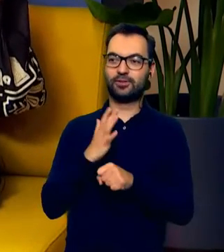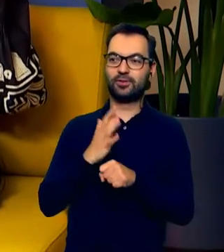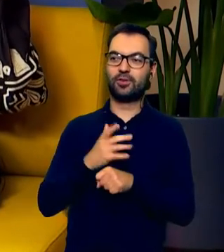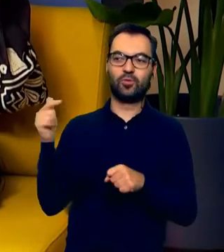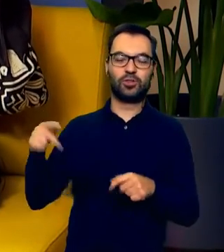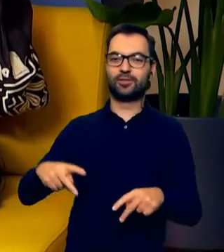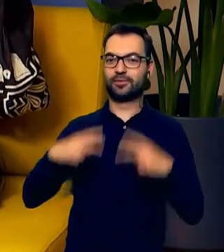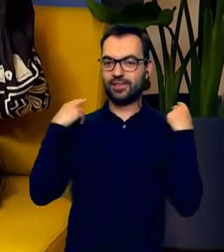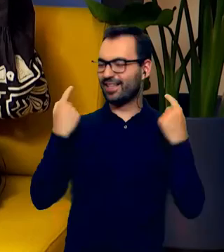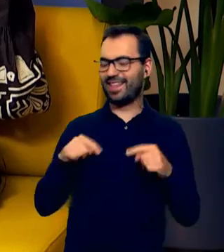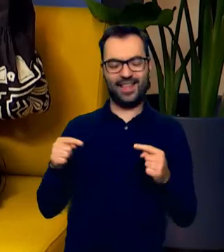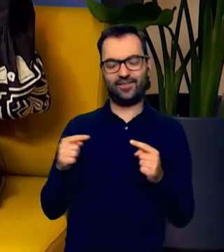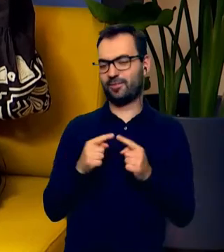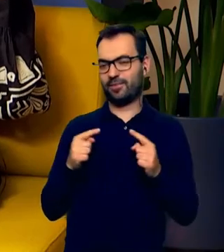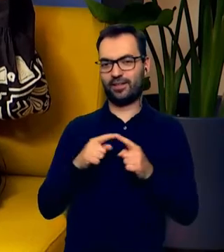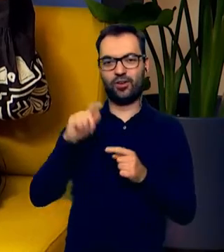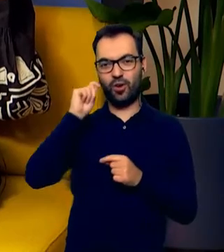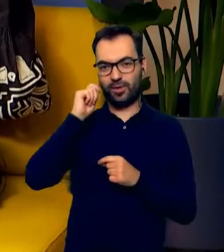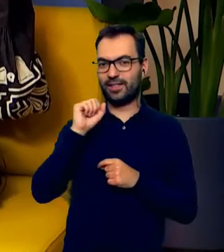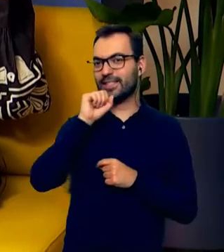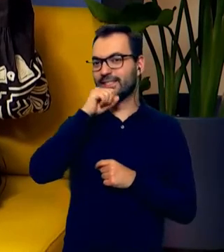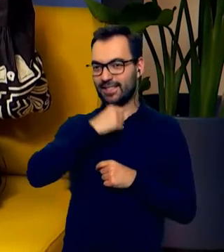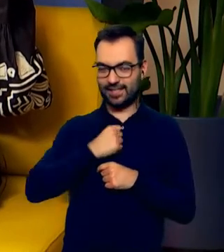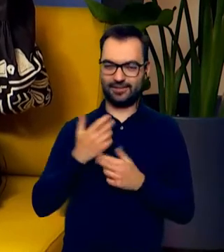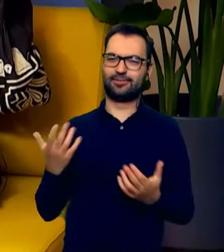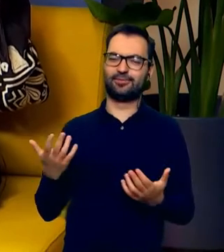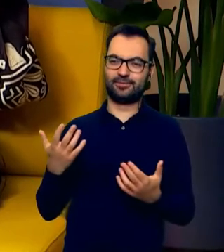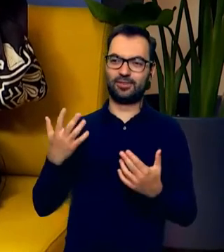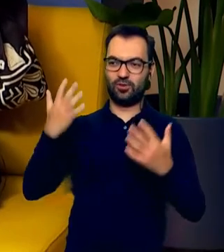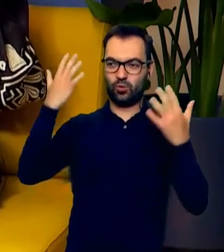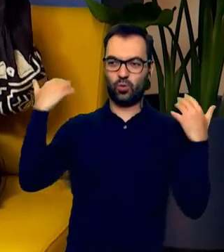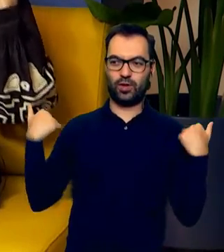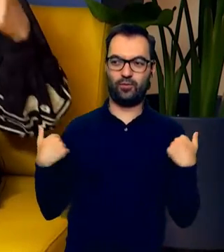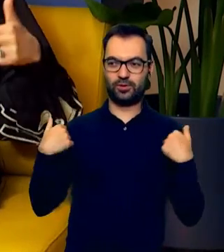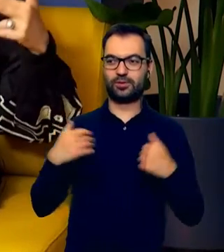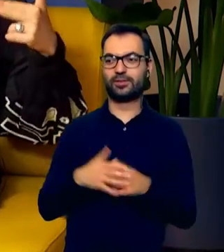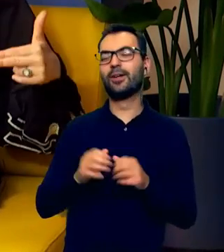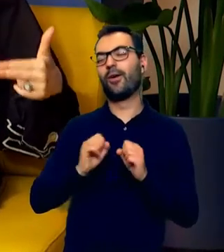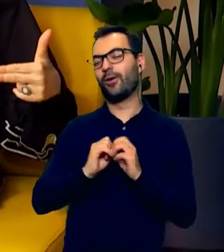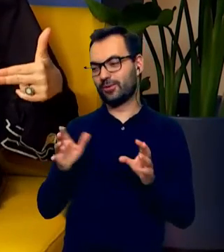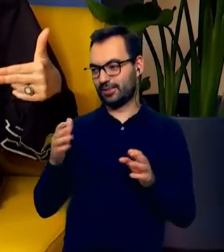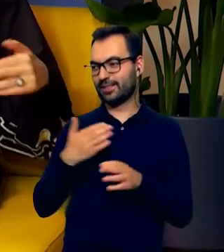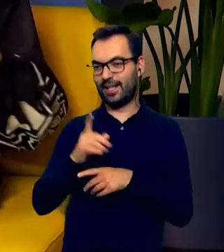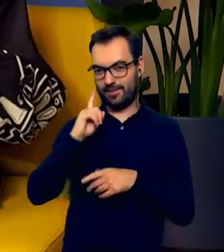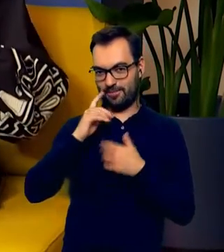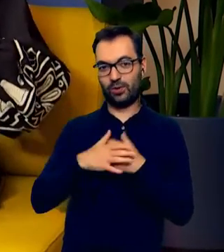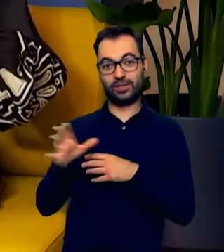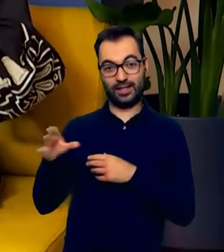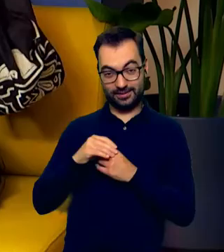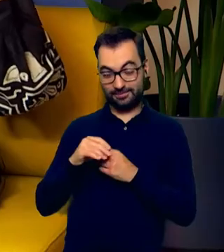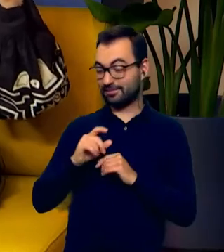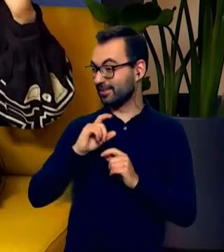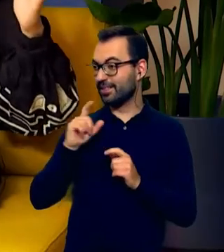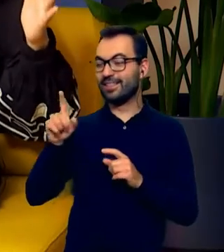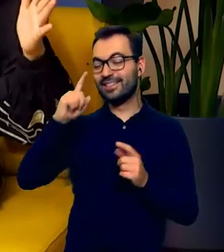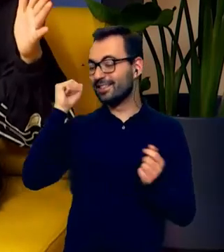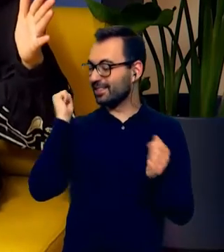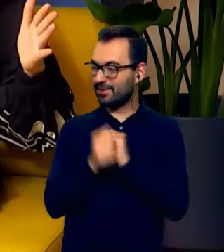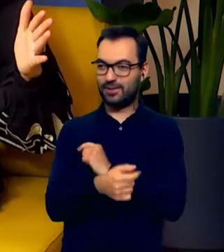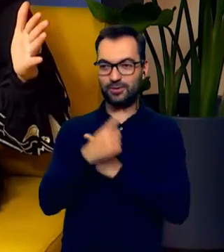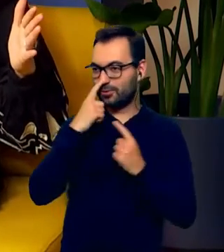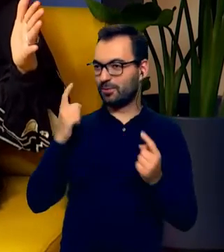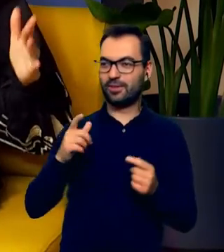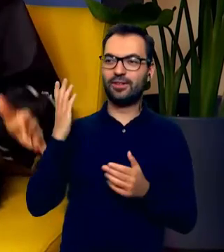no to muszę już obciąć, krótkie. Bo nie wypada, żeby kobieta w tym wieku miała długie włosy. To oczywiście jest nadal mój mąż, on się zupełnie zmienił,